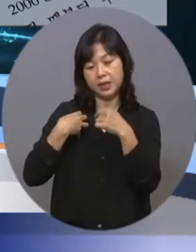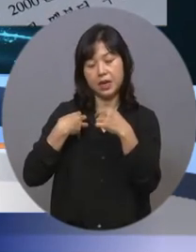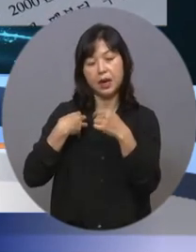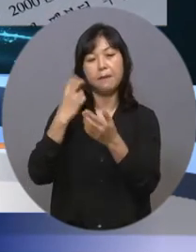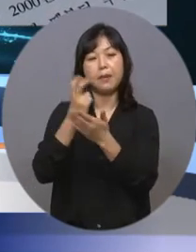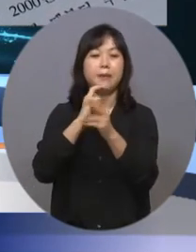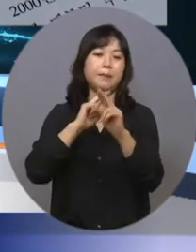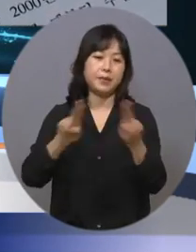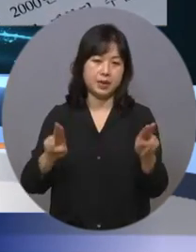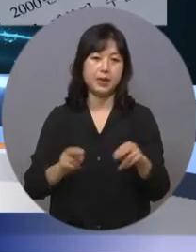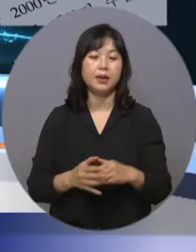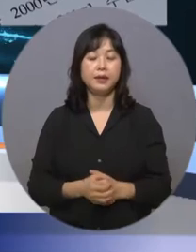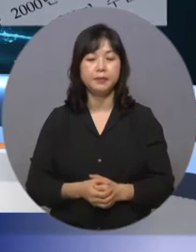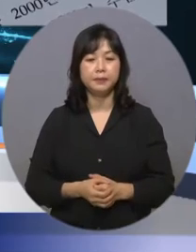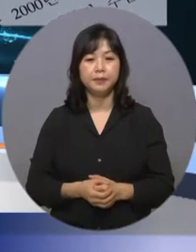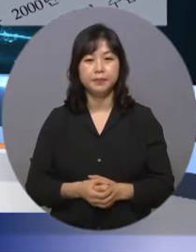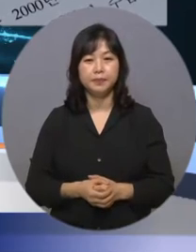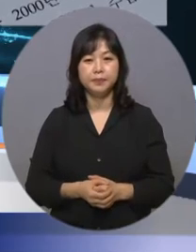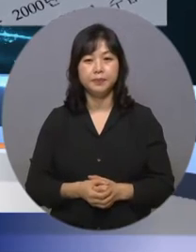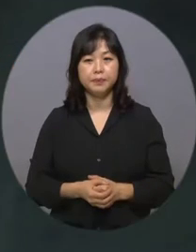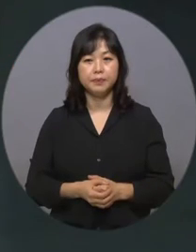내용 화면 통해 알아보겠습니다